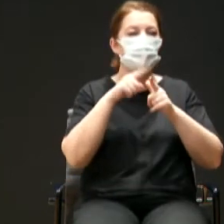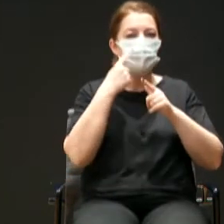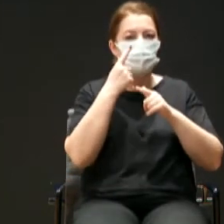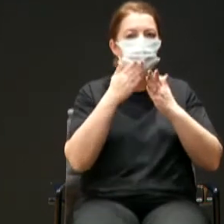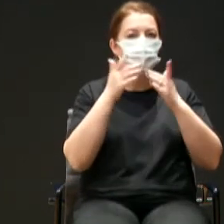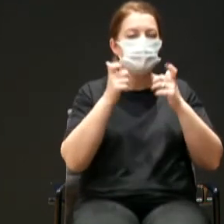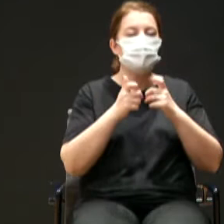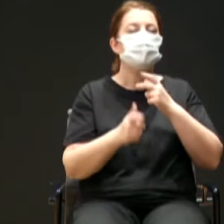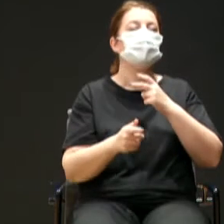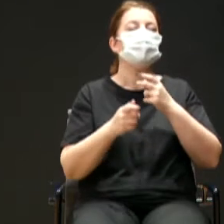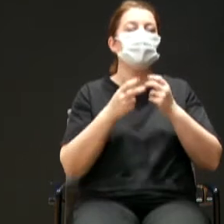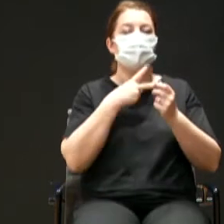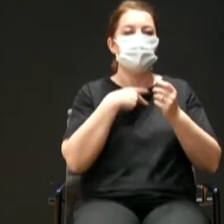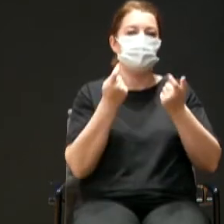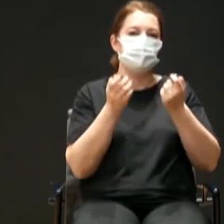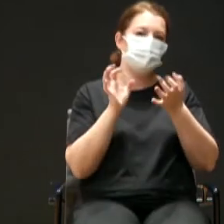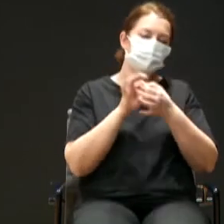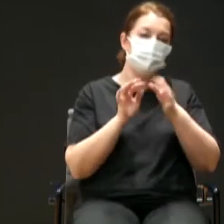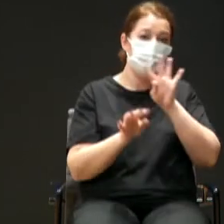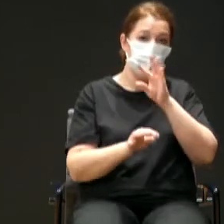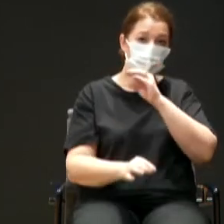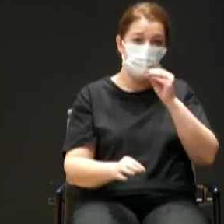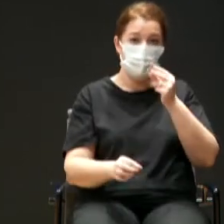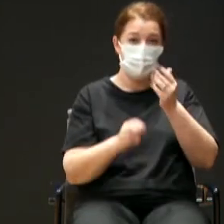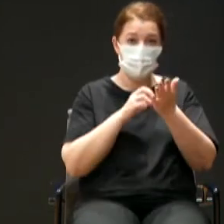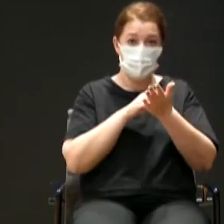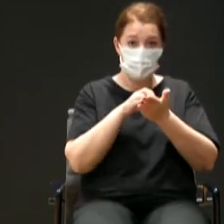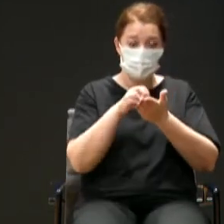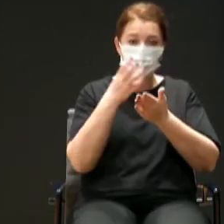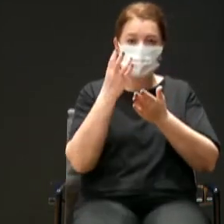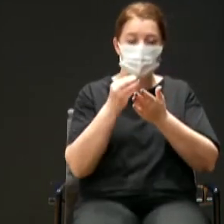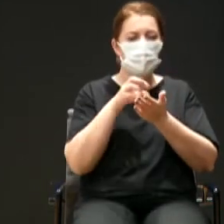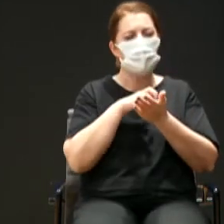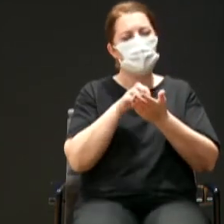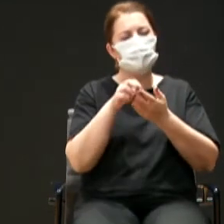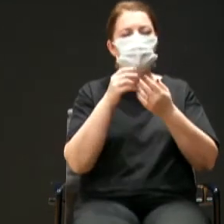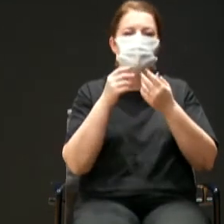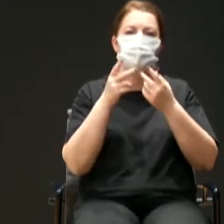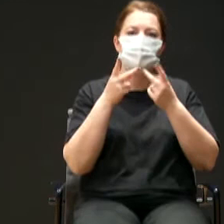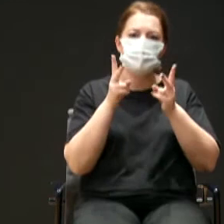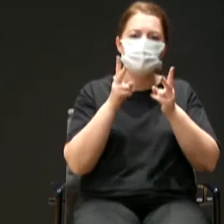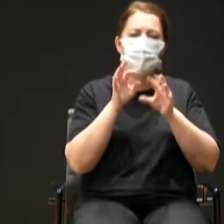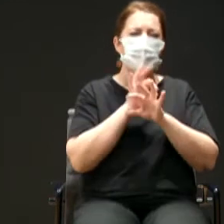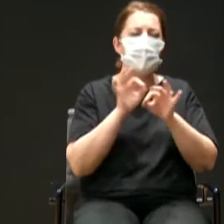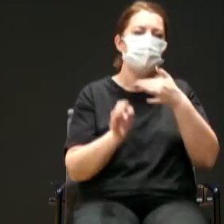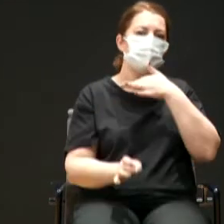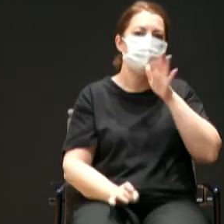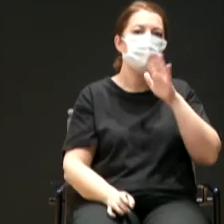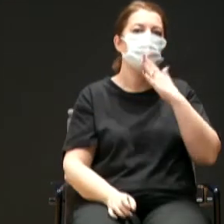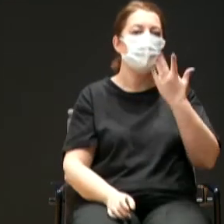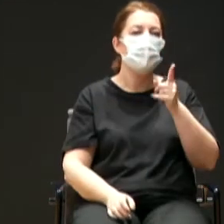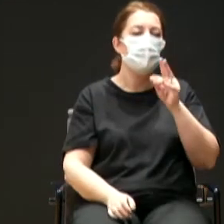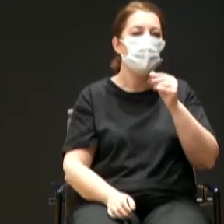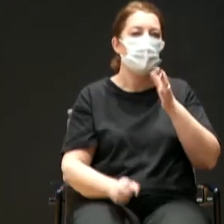Belediye'mizde işbirliği içinde yapıyoruz. 40 milyon lira bütçeye para ayrıldı. Ayrılmış olabilir, tam miktarını bilemiyorum ama bu